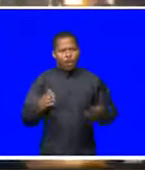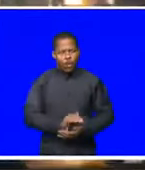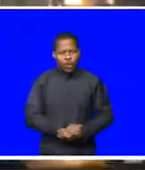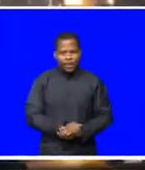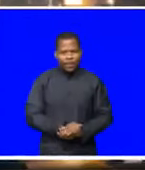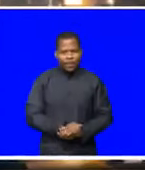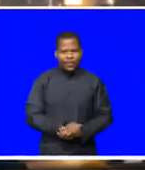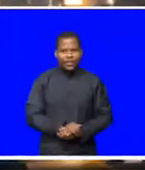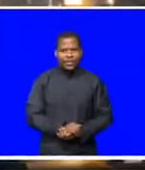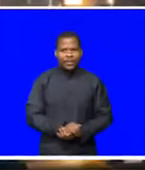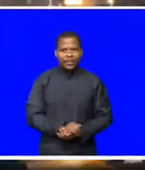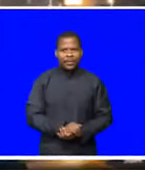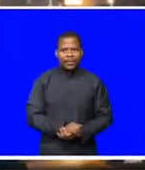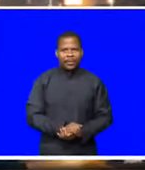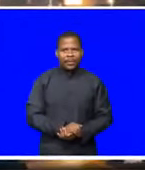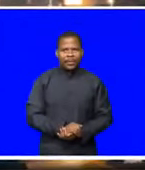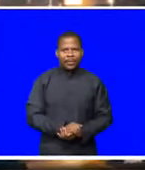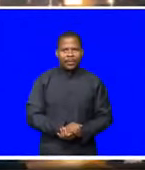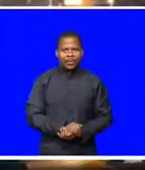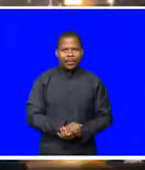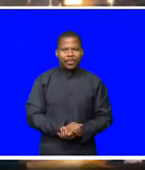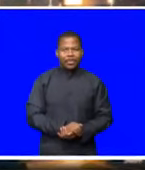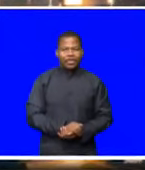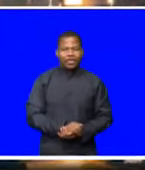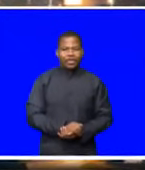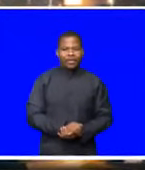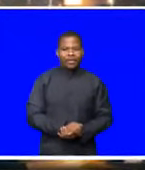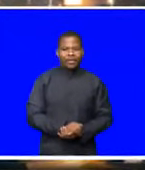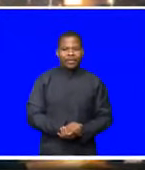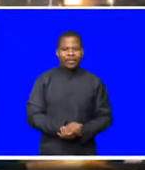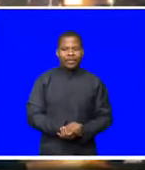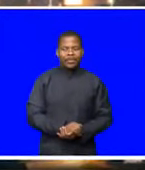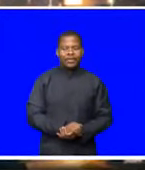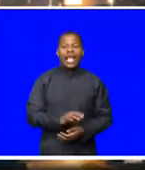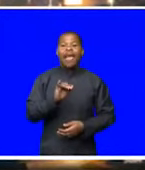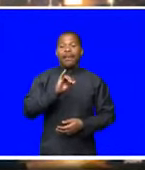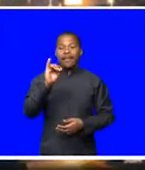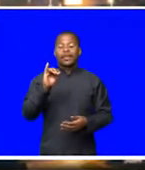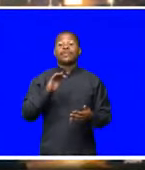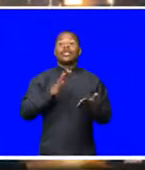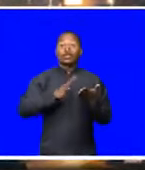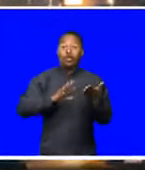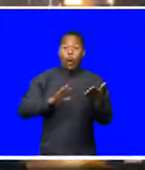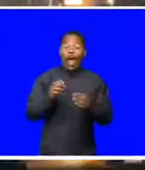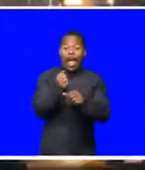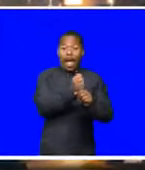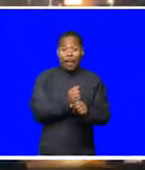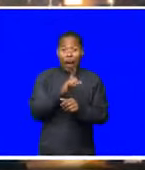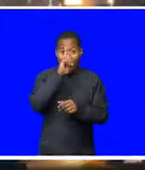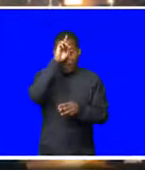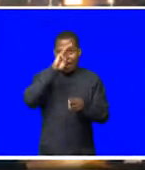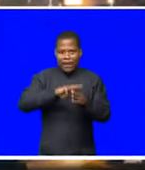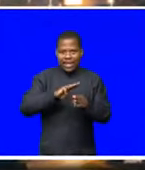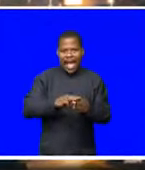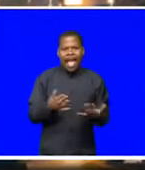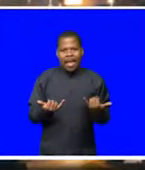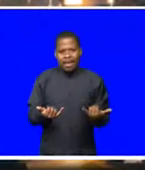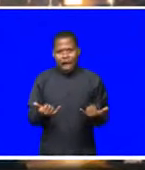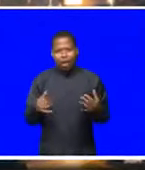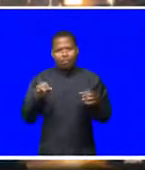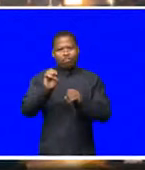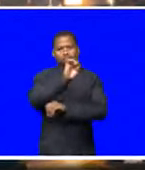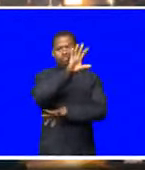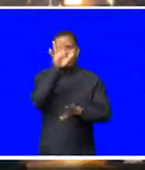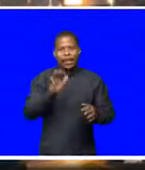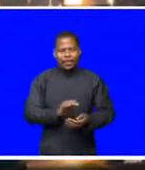emaphalaleni kwalelo muhle njengoba besikwethembisileyo thumbiko wethu lebe sicale ngawo utathu ngavuthwa sikwethulele wona sidabuyela ke kuyo indzaba yethu